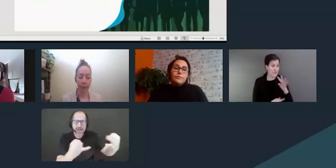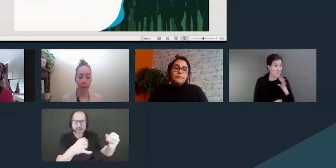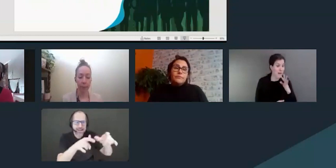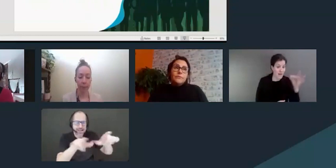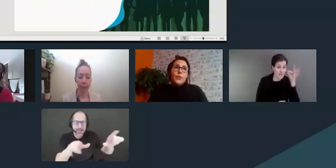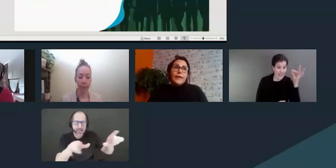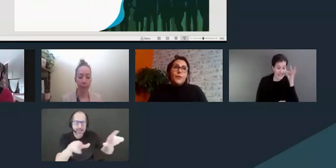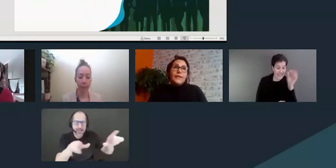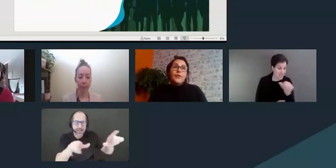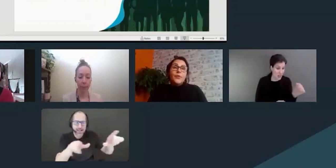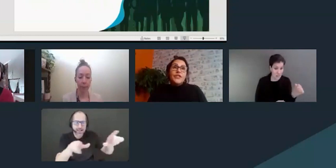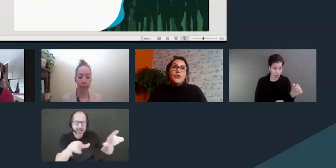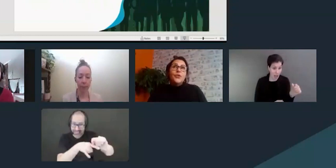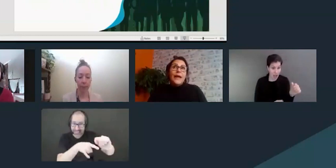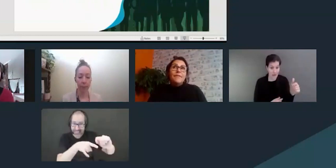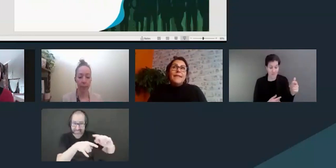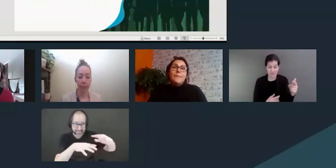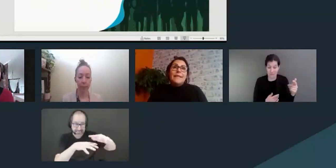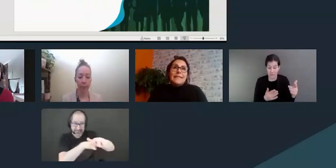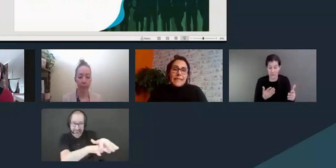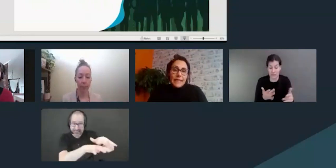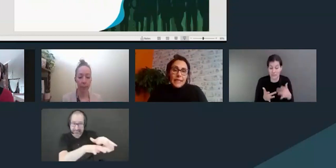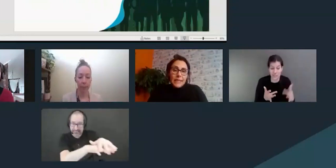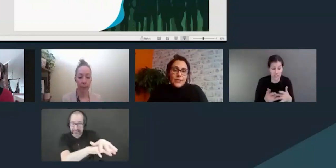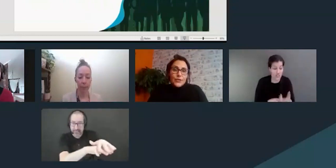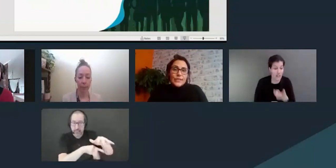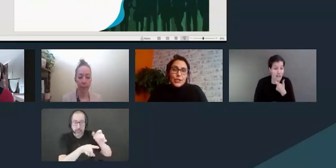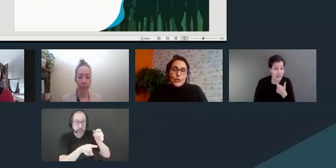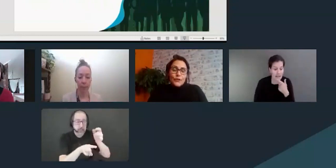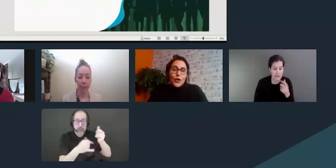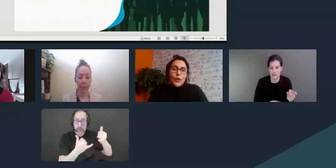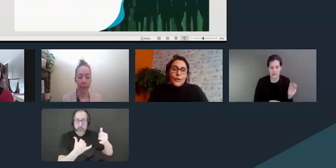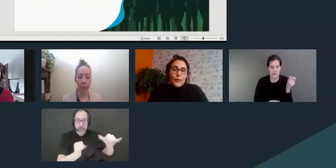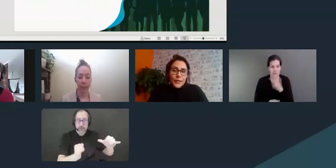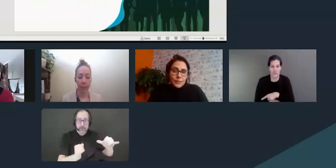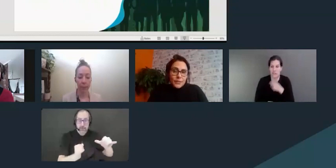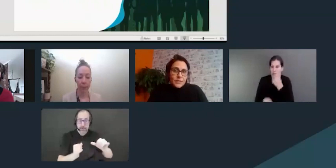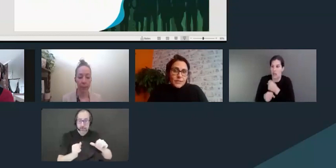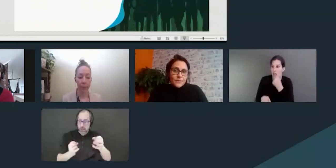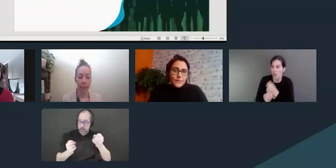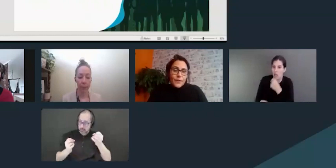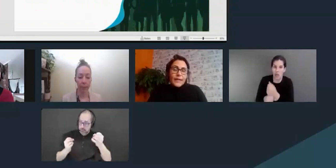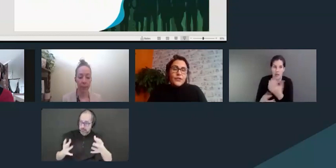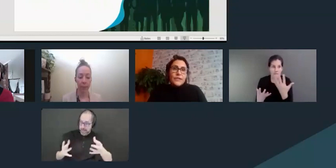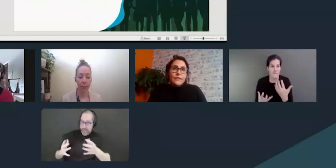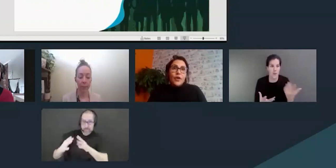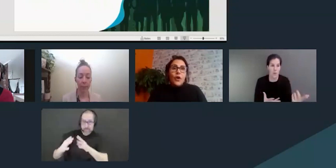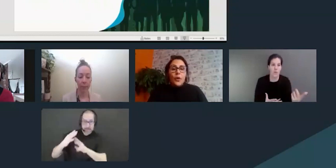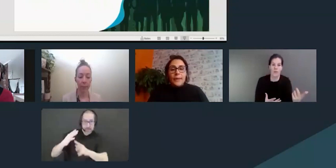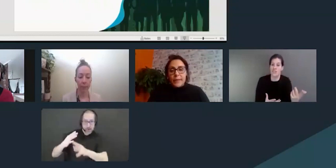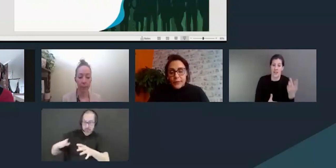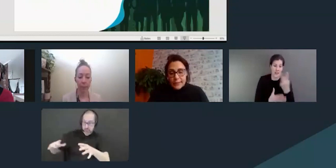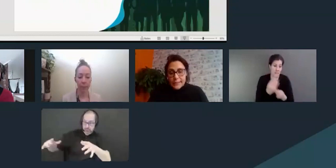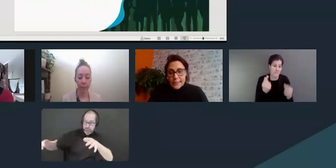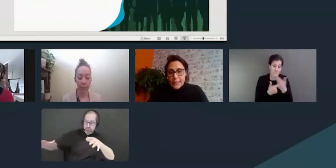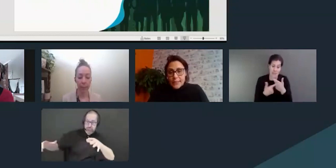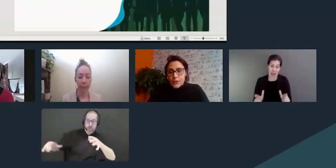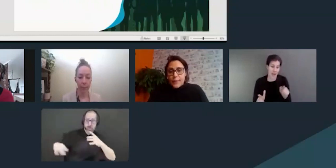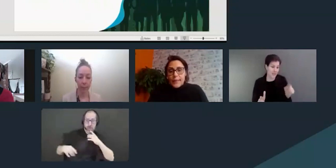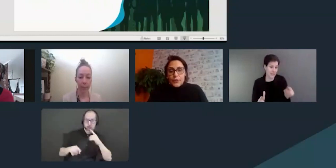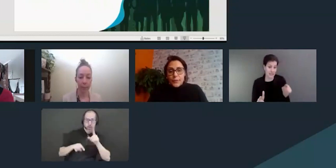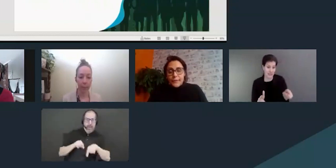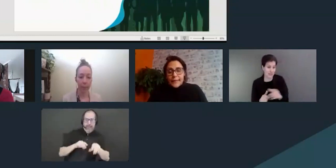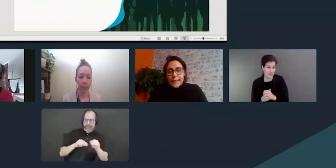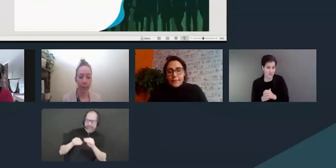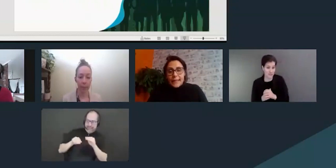mais n'avons toujours pas les capacités pour être au service des nouveaux arrivants, pour justement être au service des